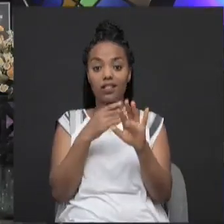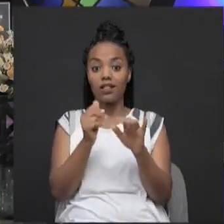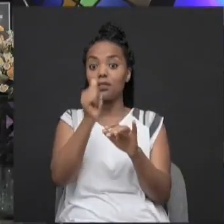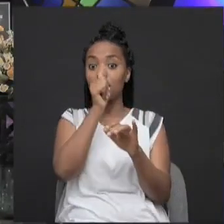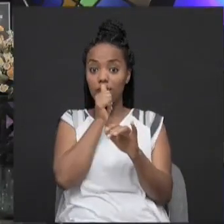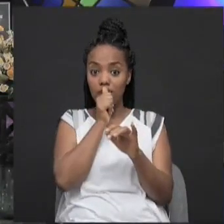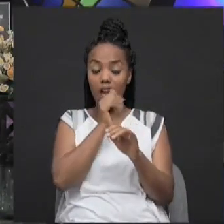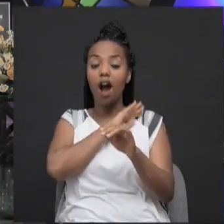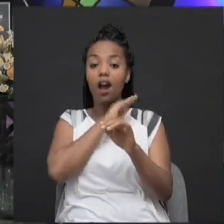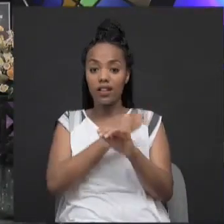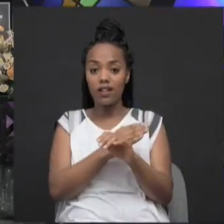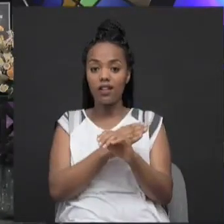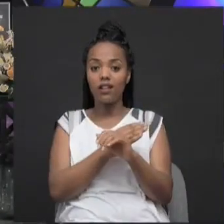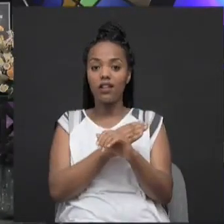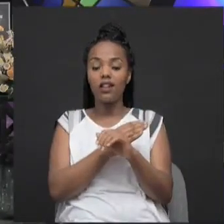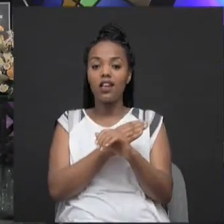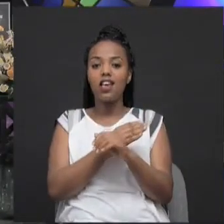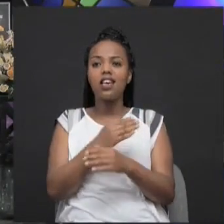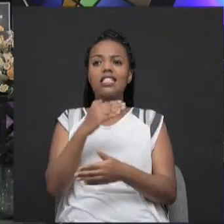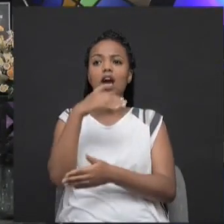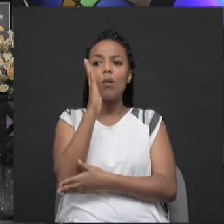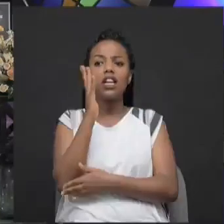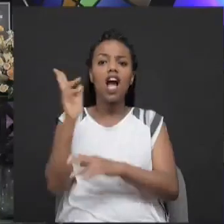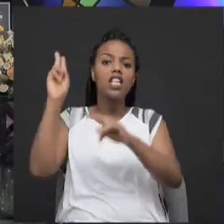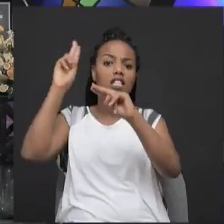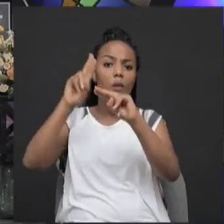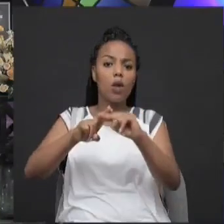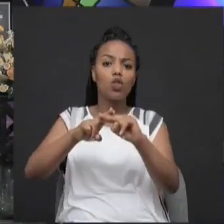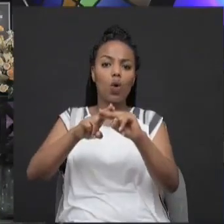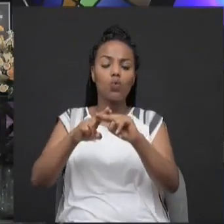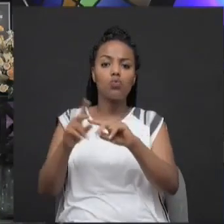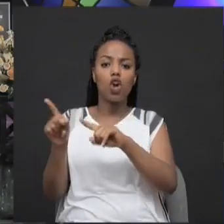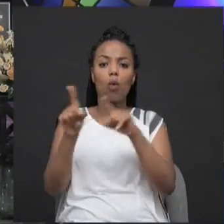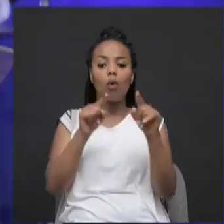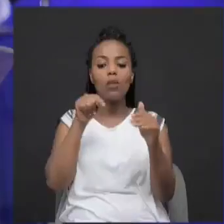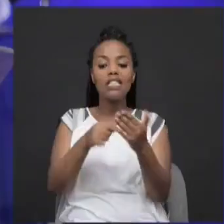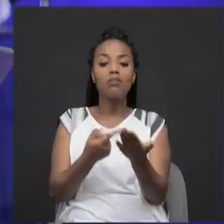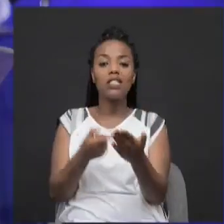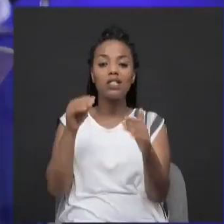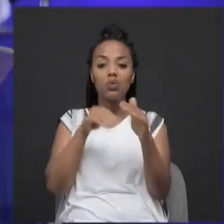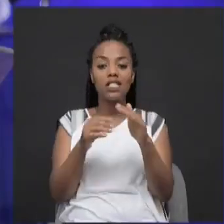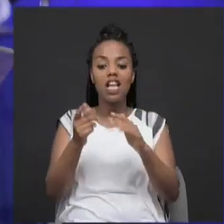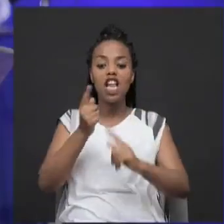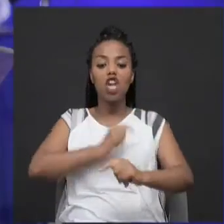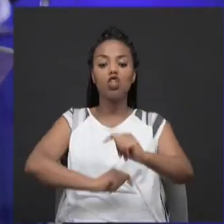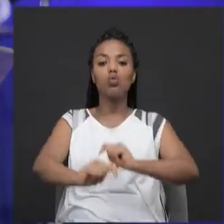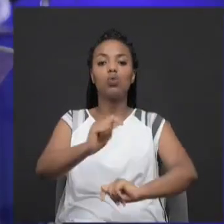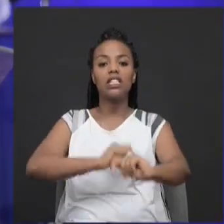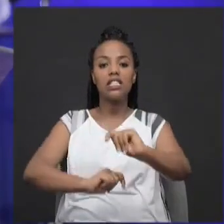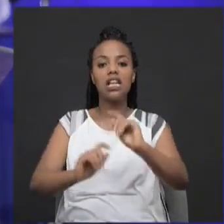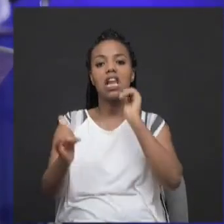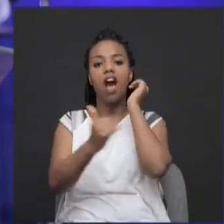ምስጢር ኃይል እግዚአብሔር ያስቀመጠውን ደግሞ በዚህ ውስጥ ለተውልድ